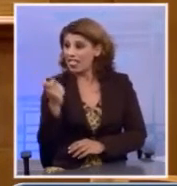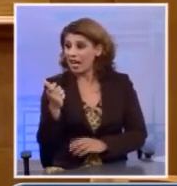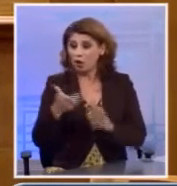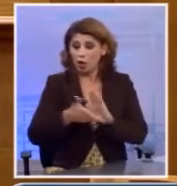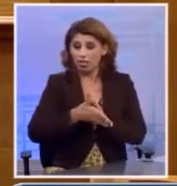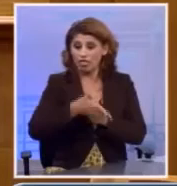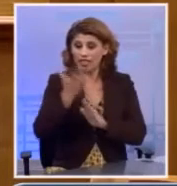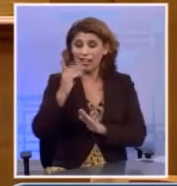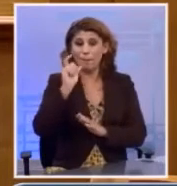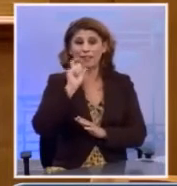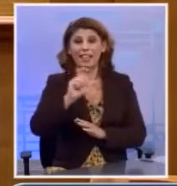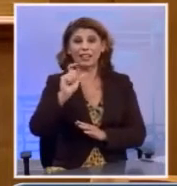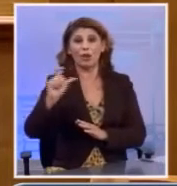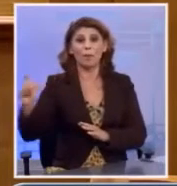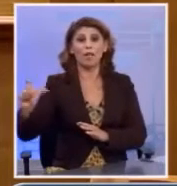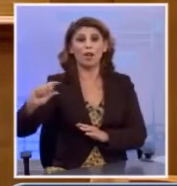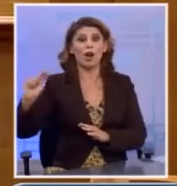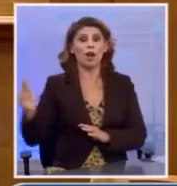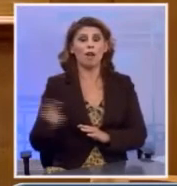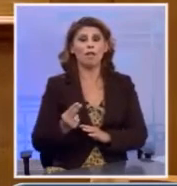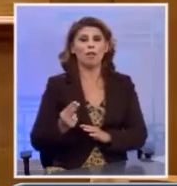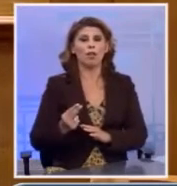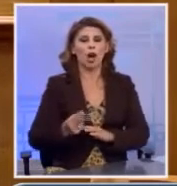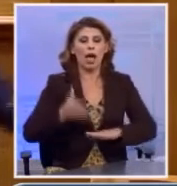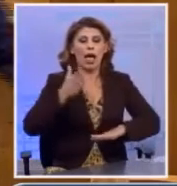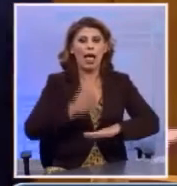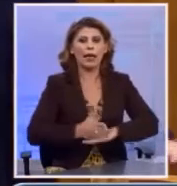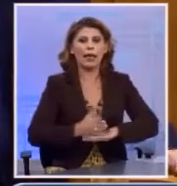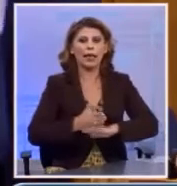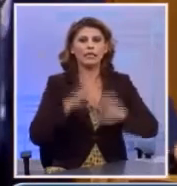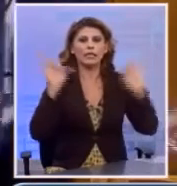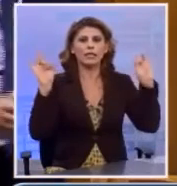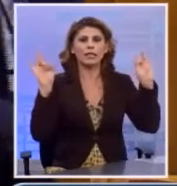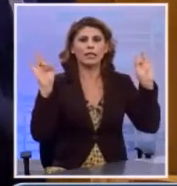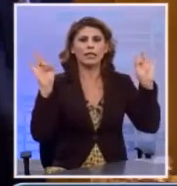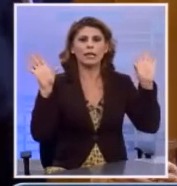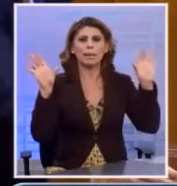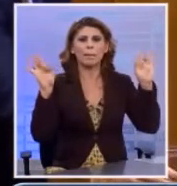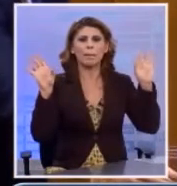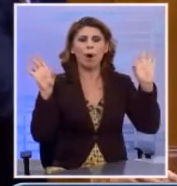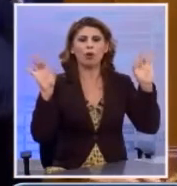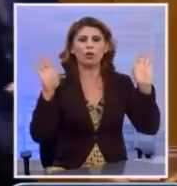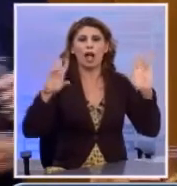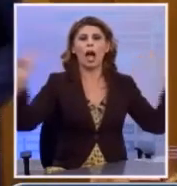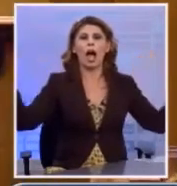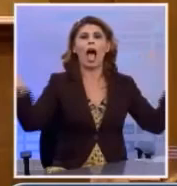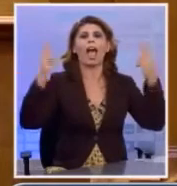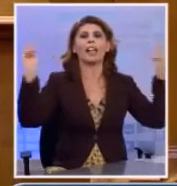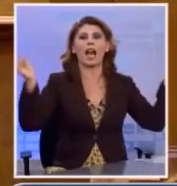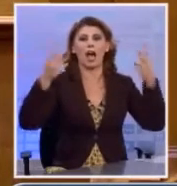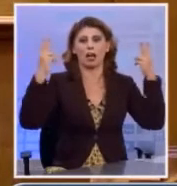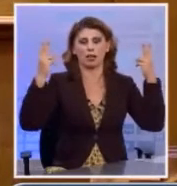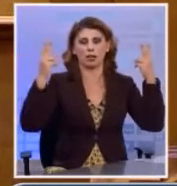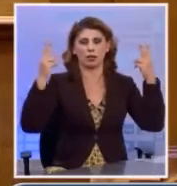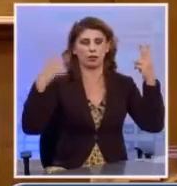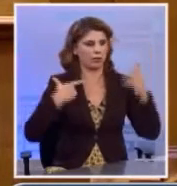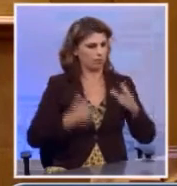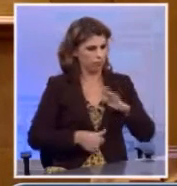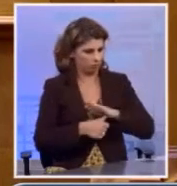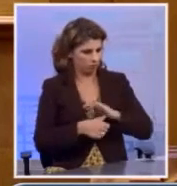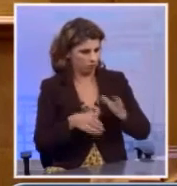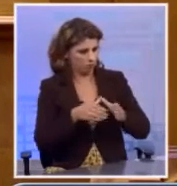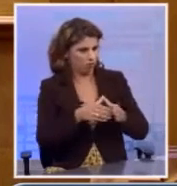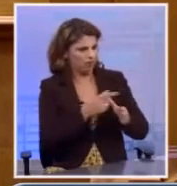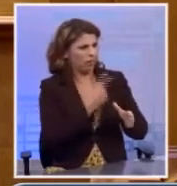ευρώ με εγγυήσεις αέρα. Και όταν ο πρόεδρος της Επιτροπής τον ρώτησε, τι